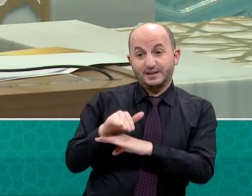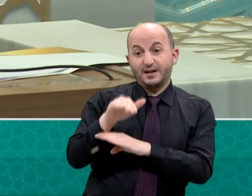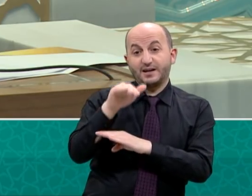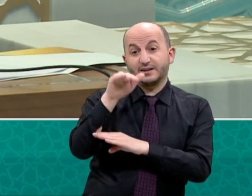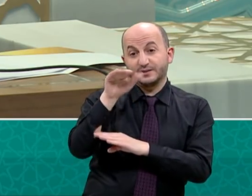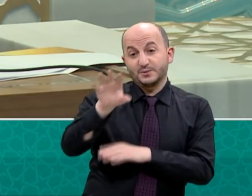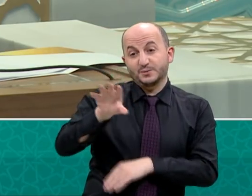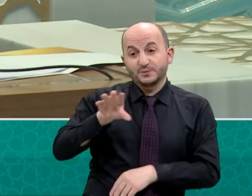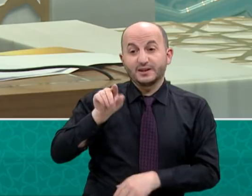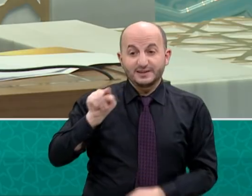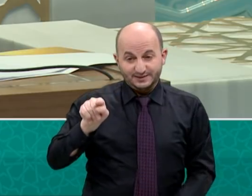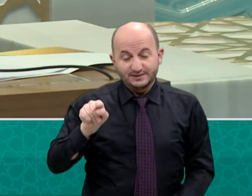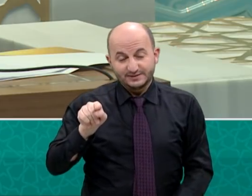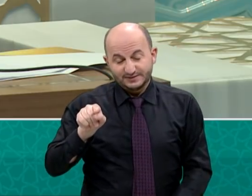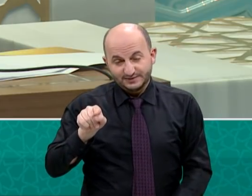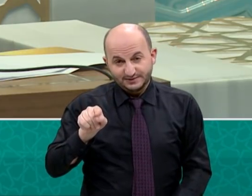sellemin sünneti,